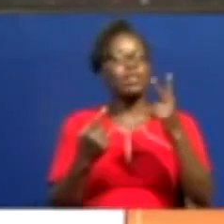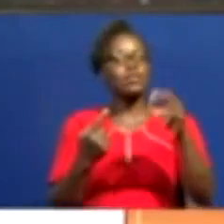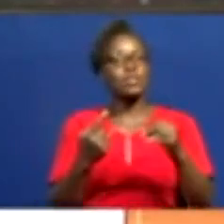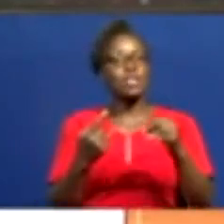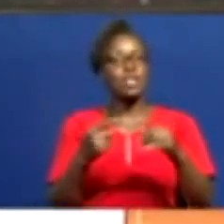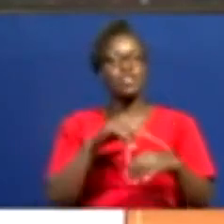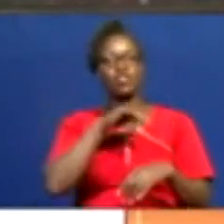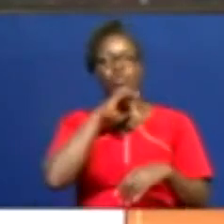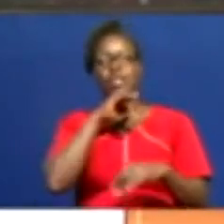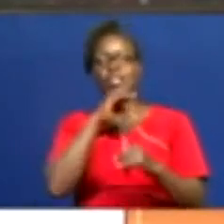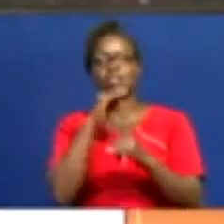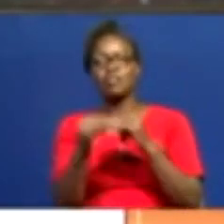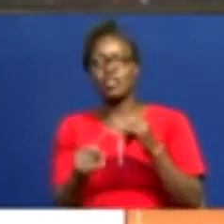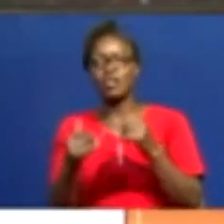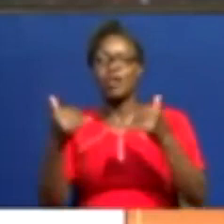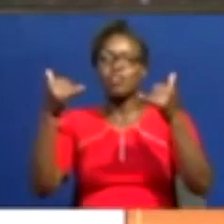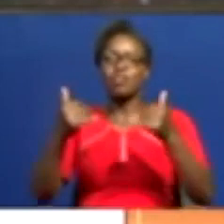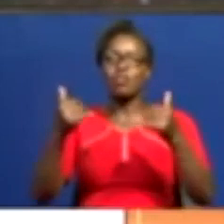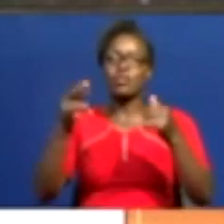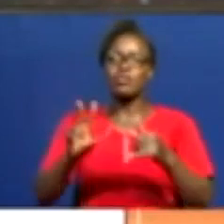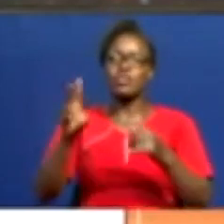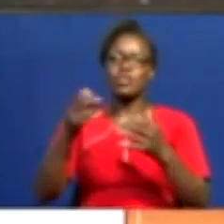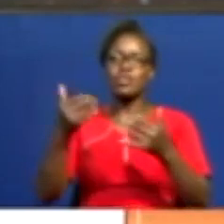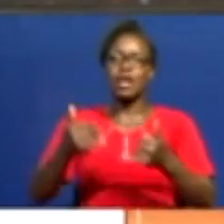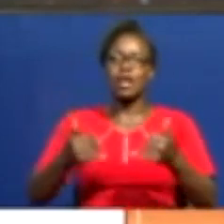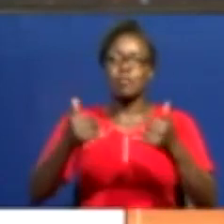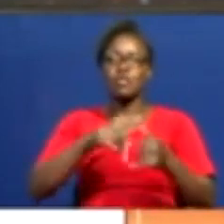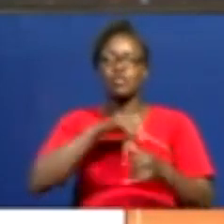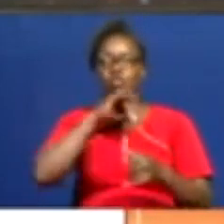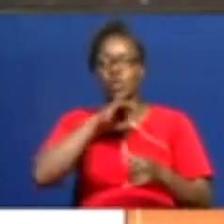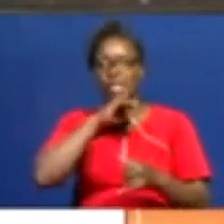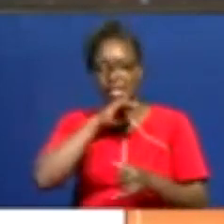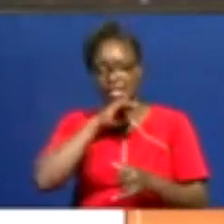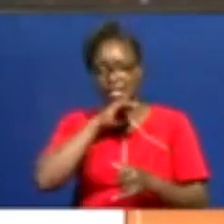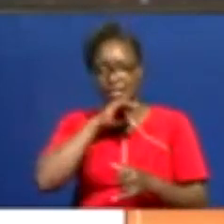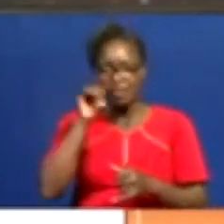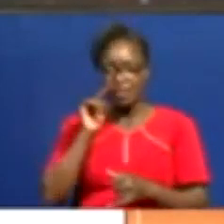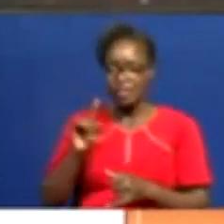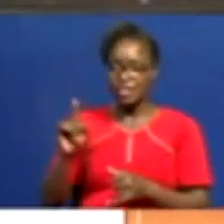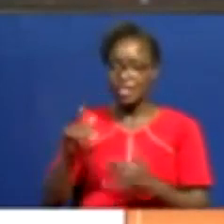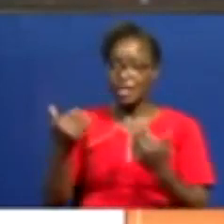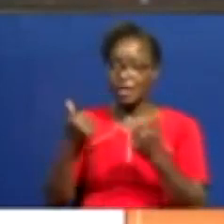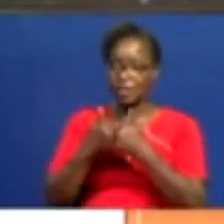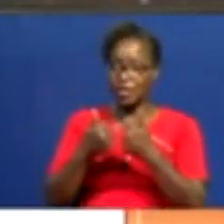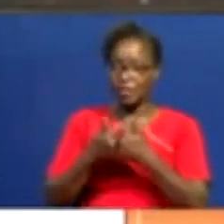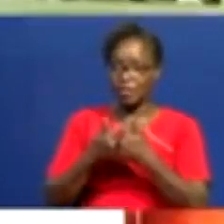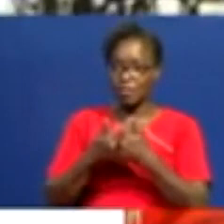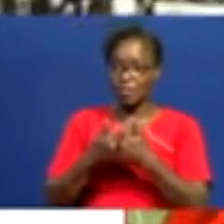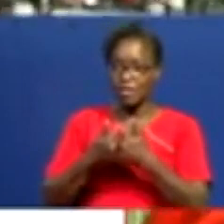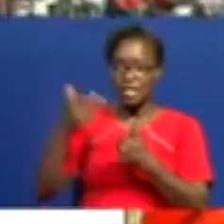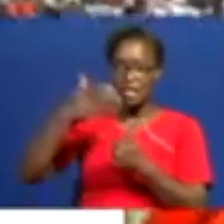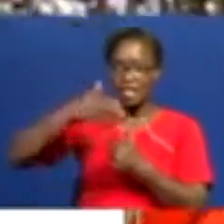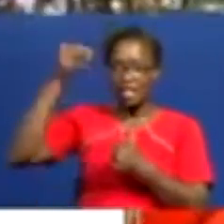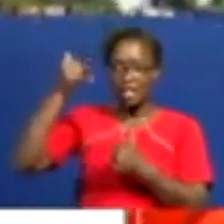kwenye fainali ya kuania kombe la Victoria Cup mjini Kampala, Uganda. Tizama jinsi mambo yalivyokuwa. Simbas